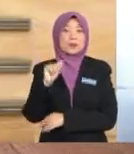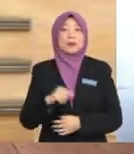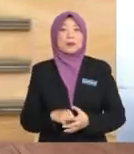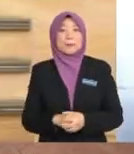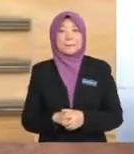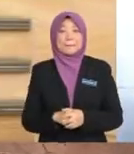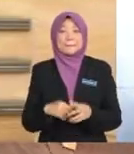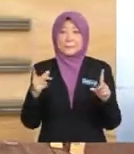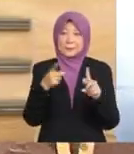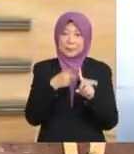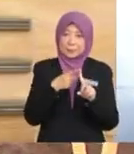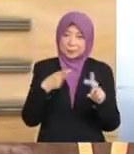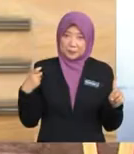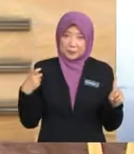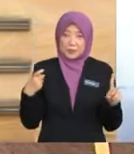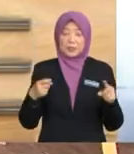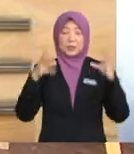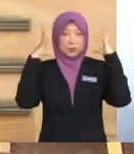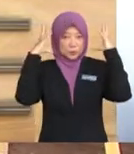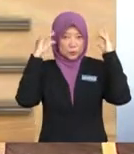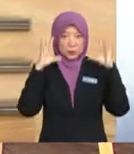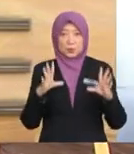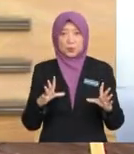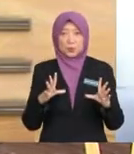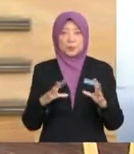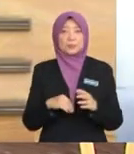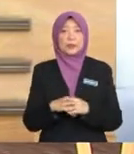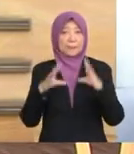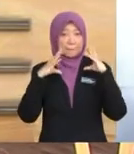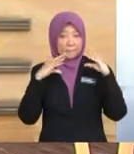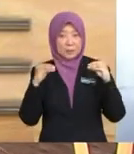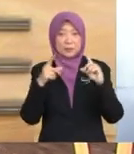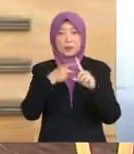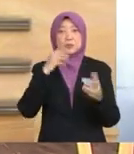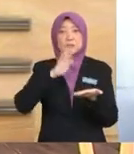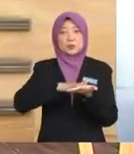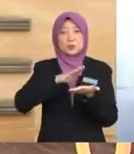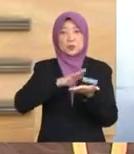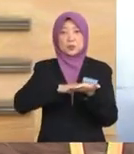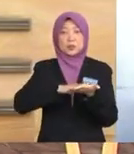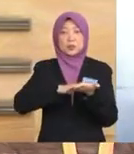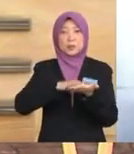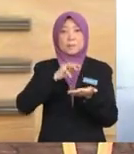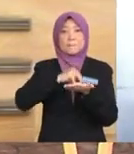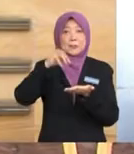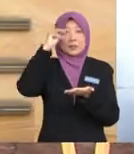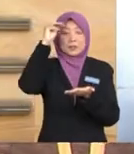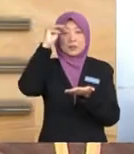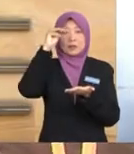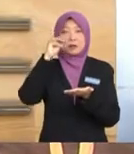Cikgu hari ini merupakan guru tenaga pengajar dari Sekolah Menengah Kebangsaan Seremban